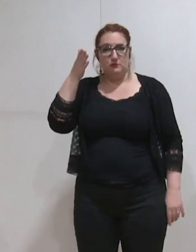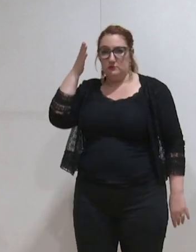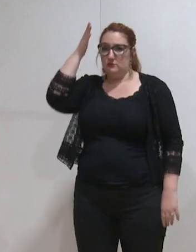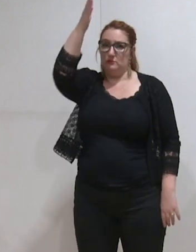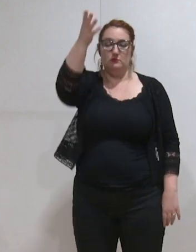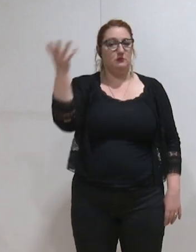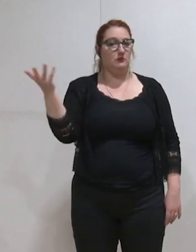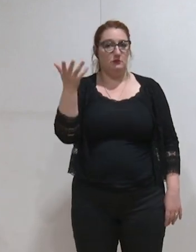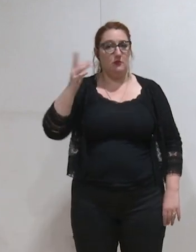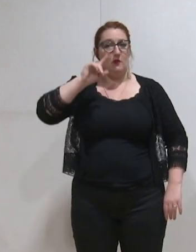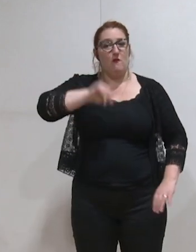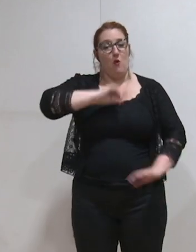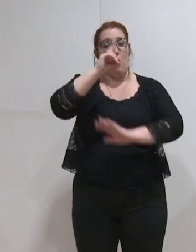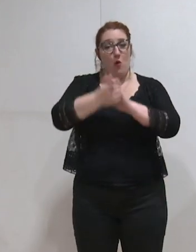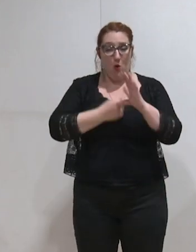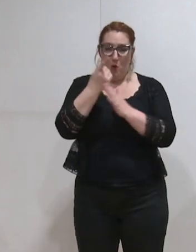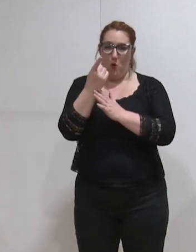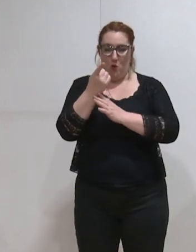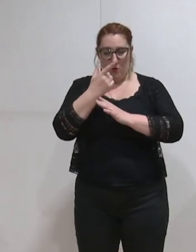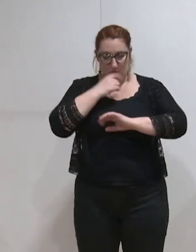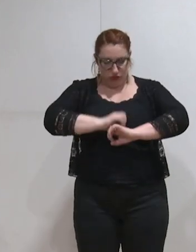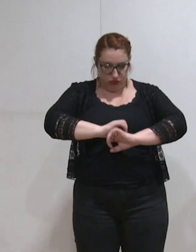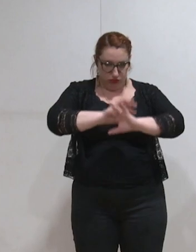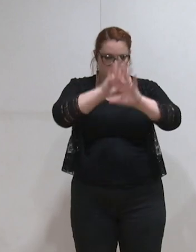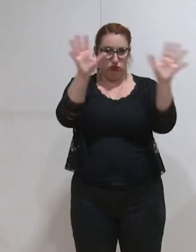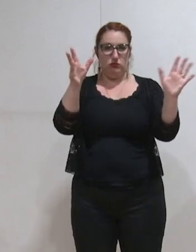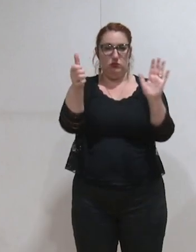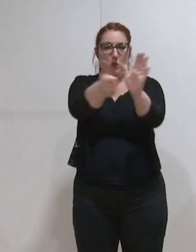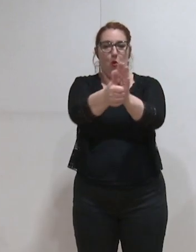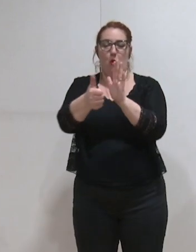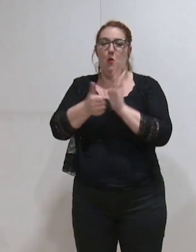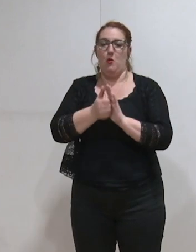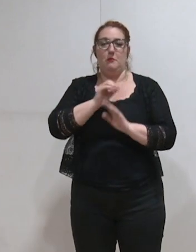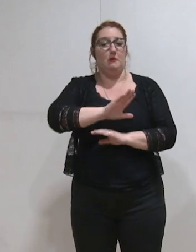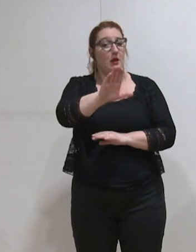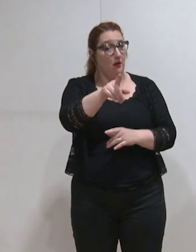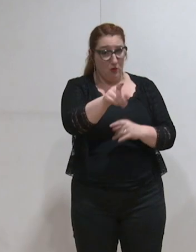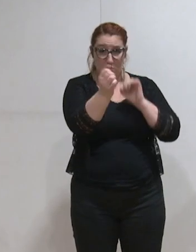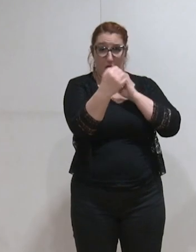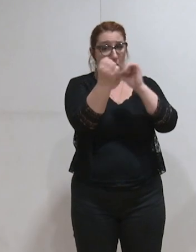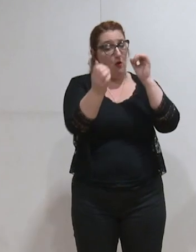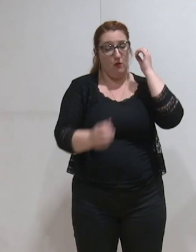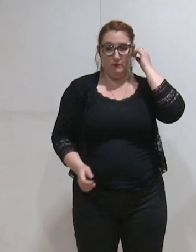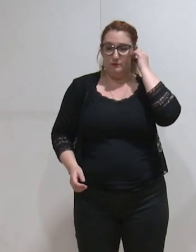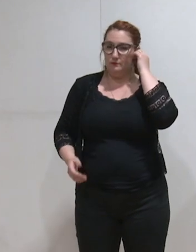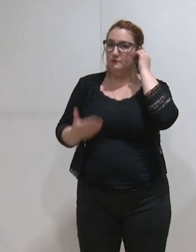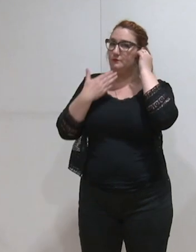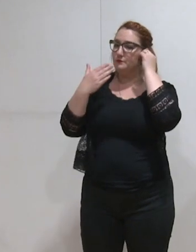redéfinir avec eux le rôle de chacun et ils en sont d'accord merci Monsieur noble courourt